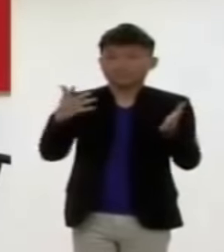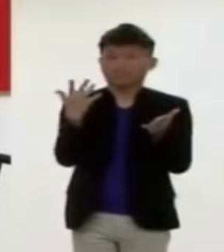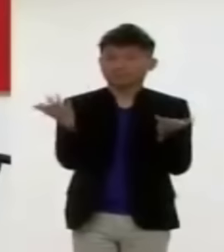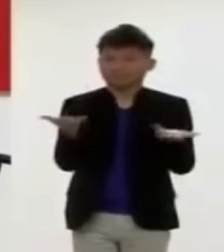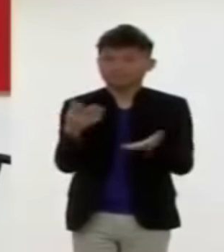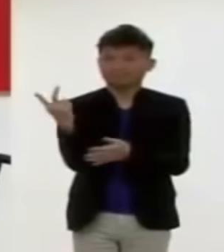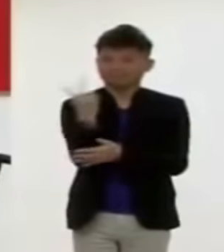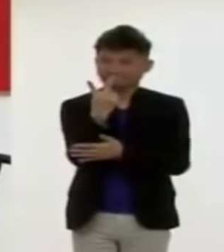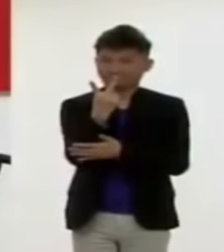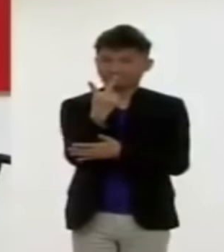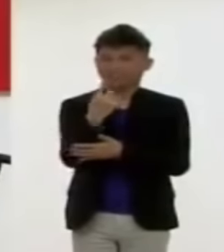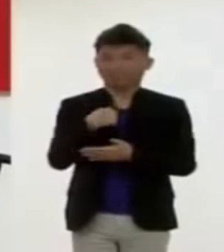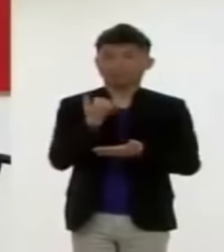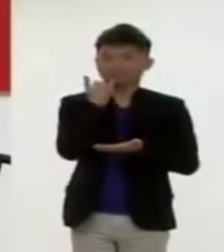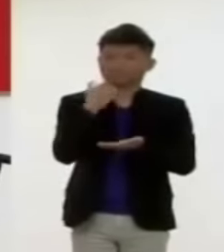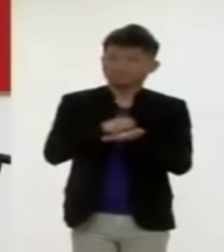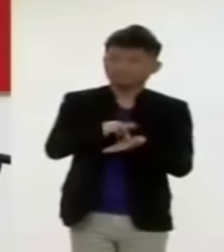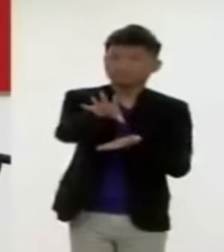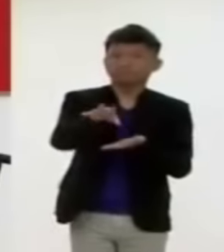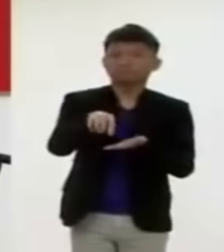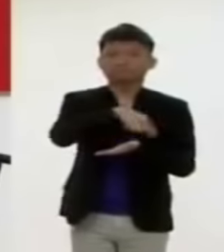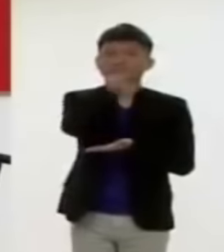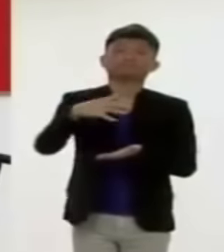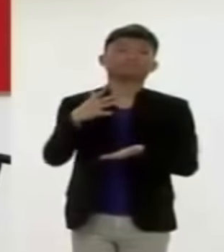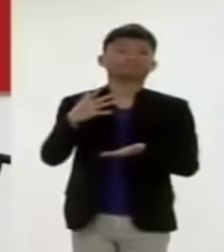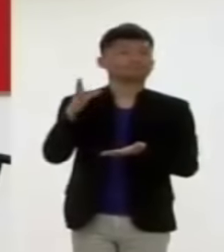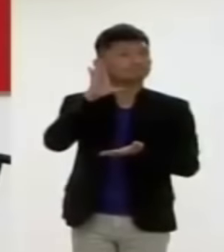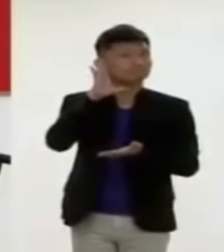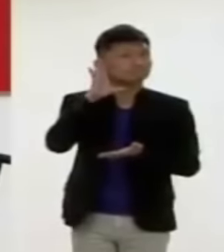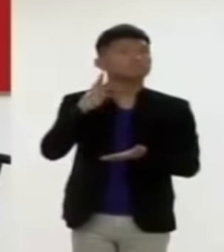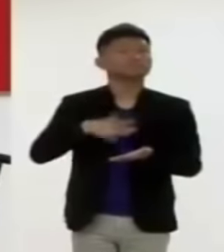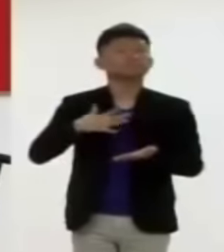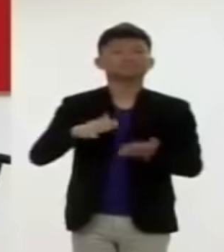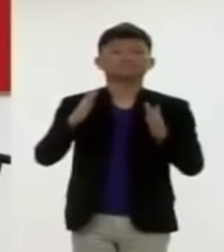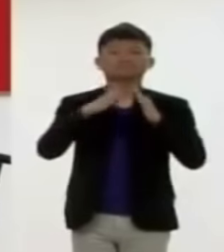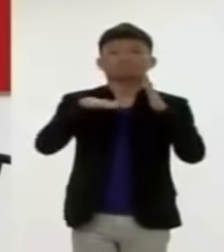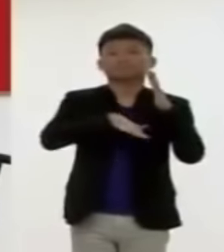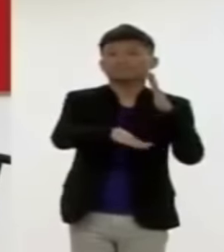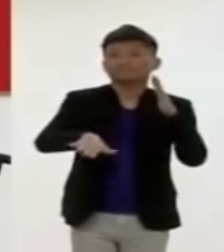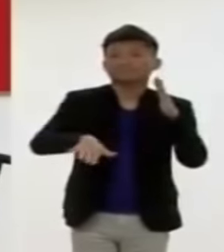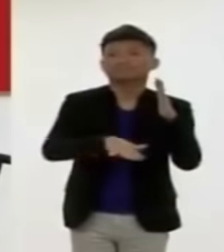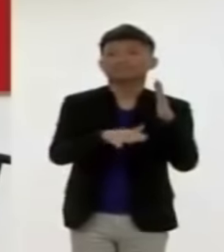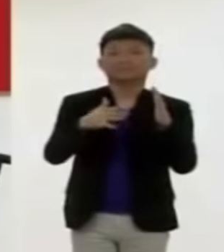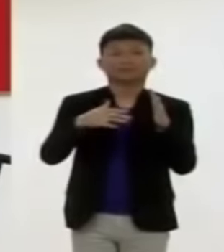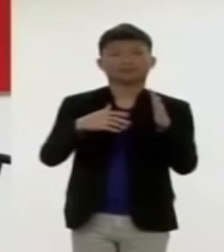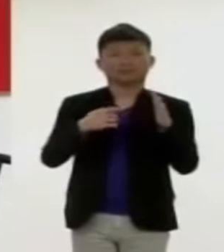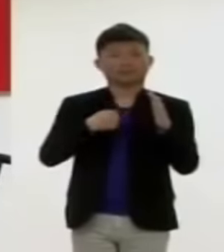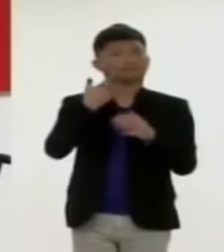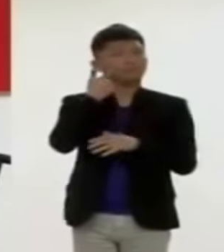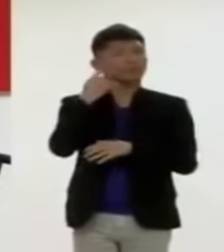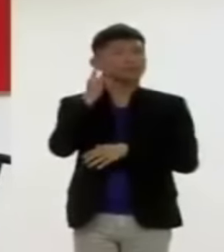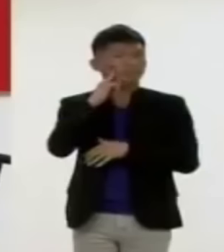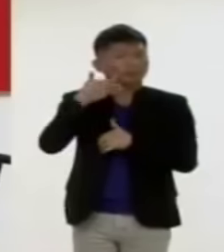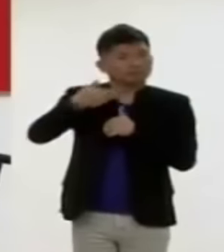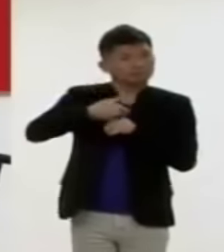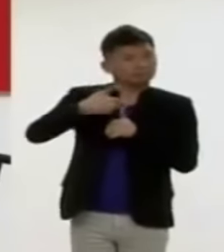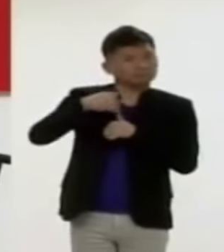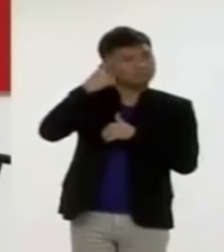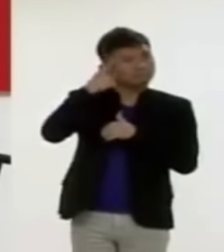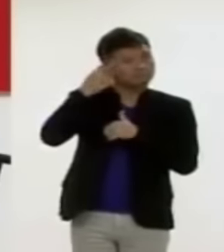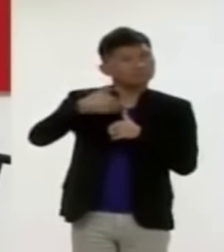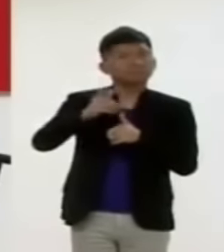可以跟大家分享，大家就知道高丹华的家族、高丹华的父母亲是怎么培养高丹华出